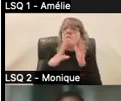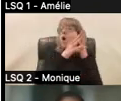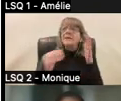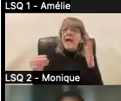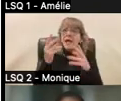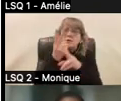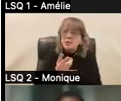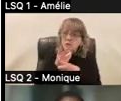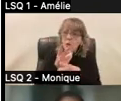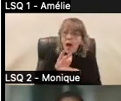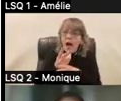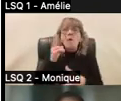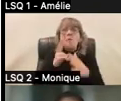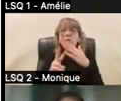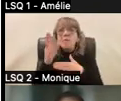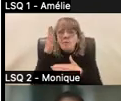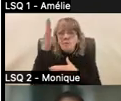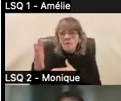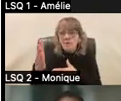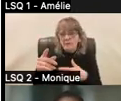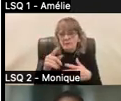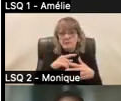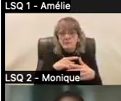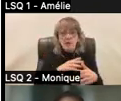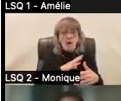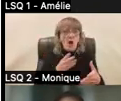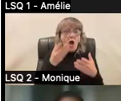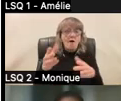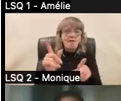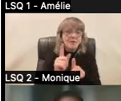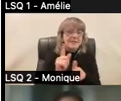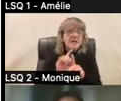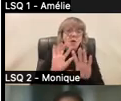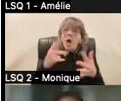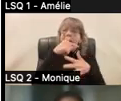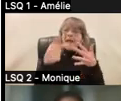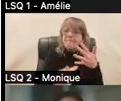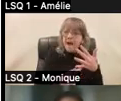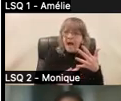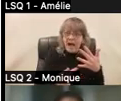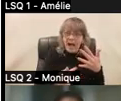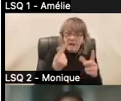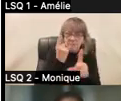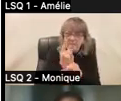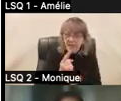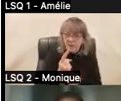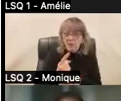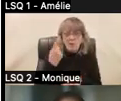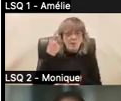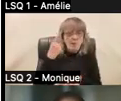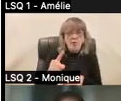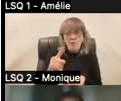soins et les cadres. Offre aussi un aperçu des éléments pertinents à la prestation